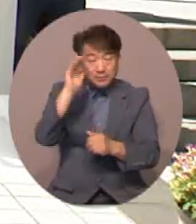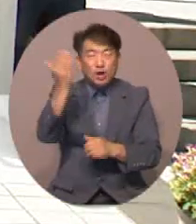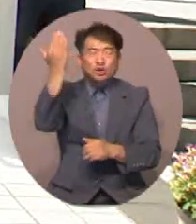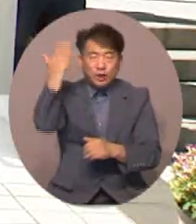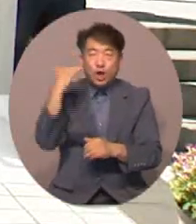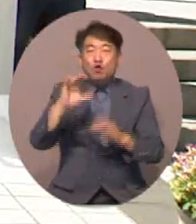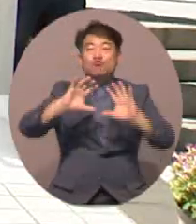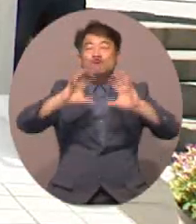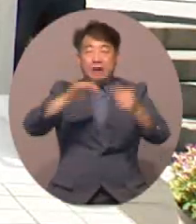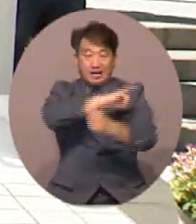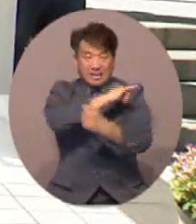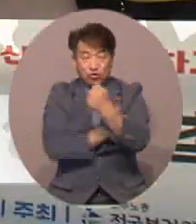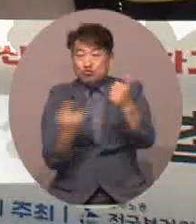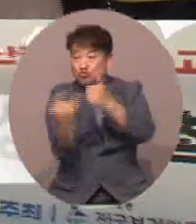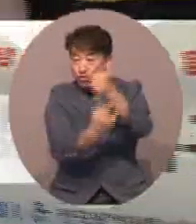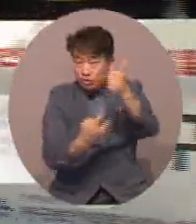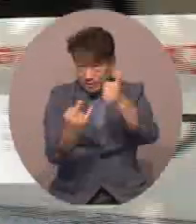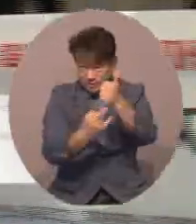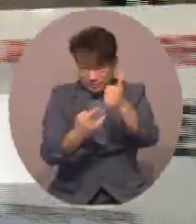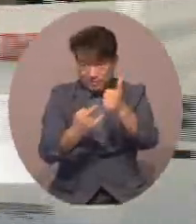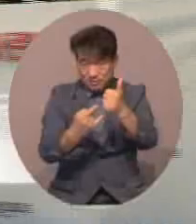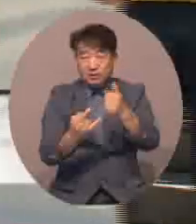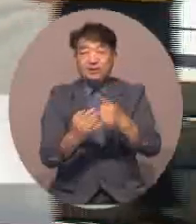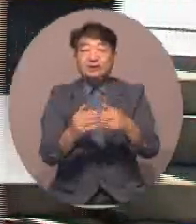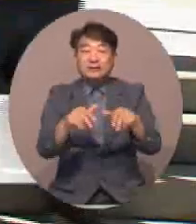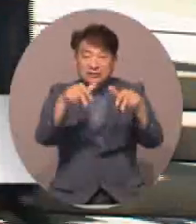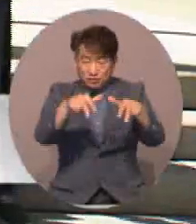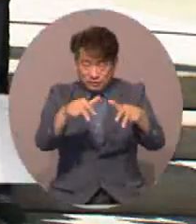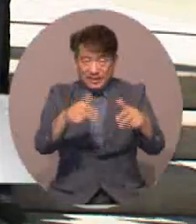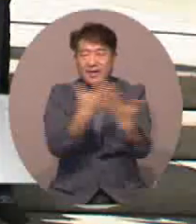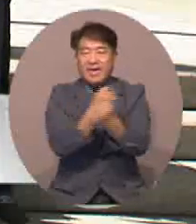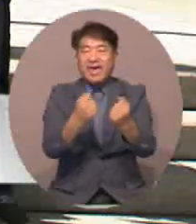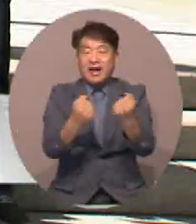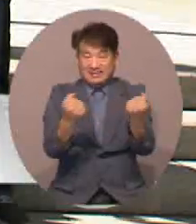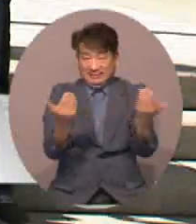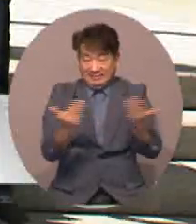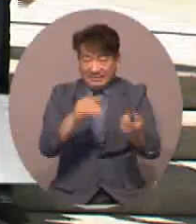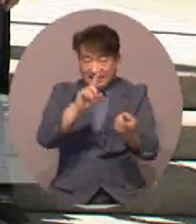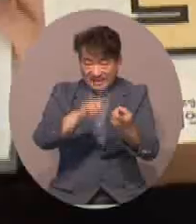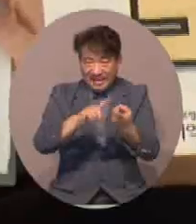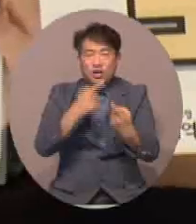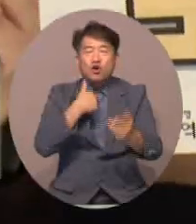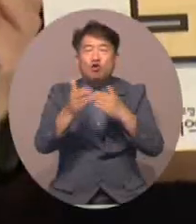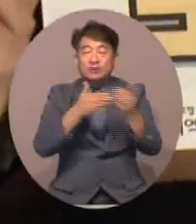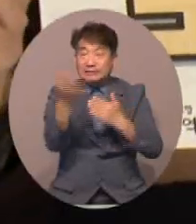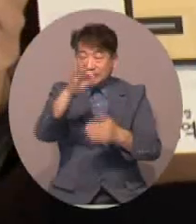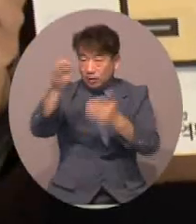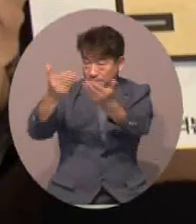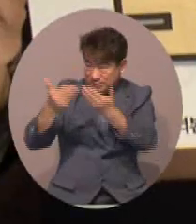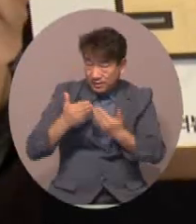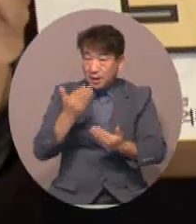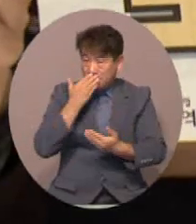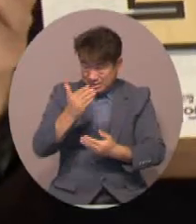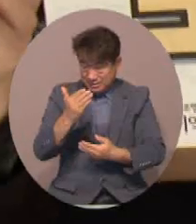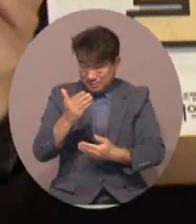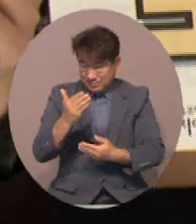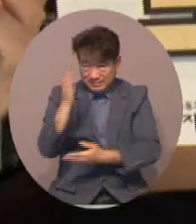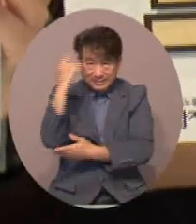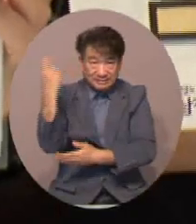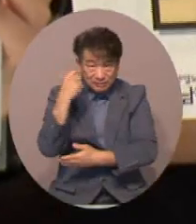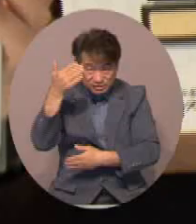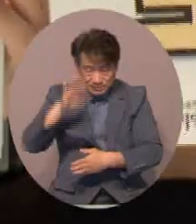국가인권위로부터 어린이 재활병원 직원들의 비정규직 경력을 인정해야 한다는 권고조치를 받아 만